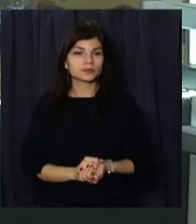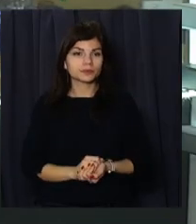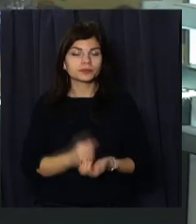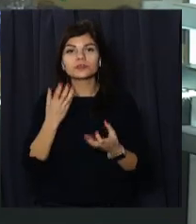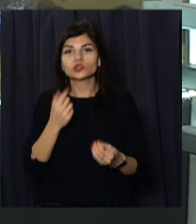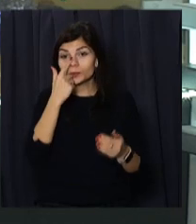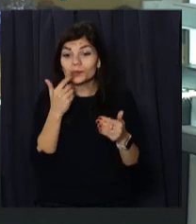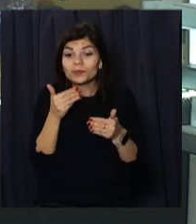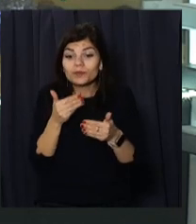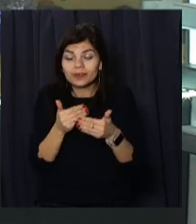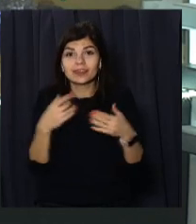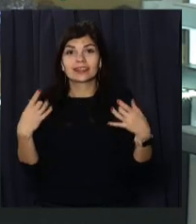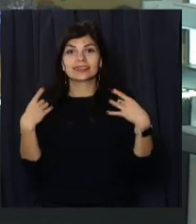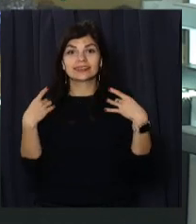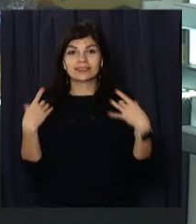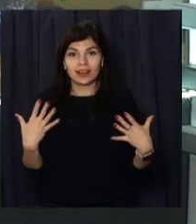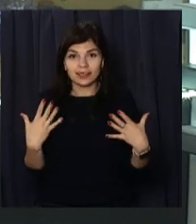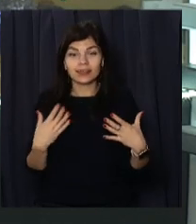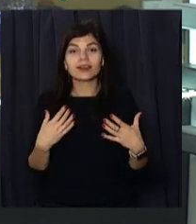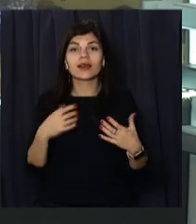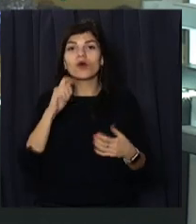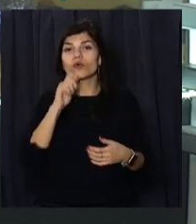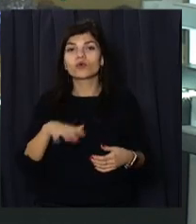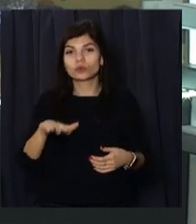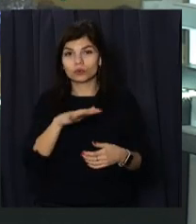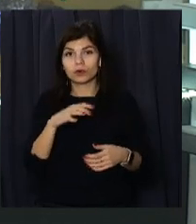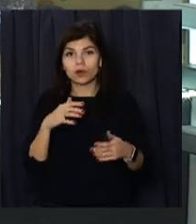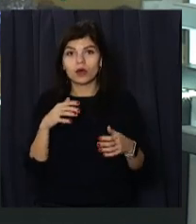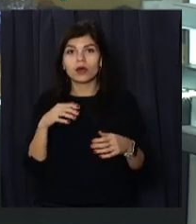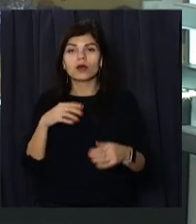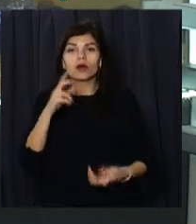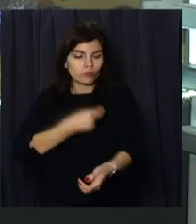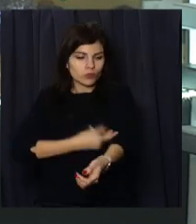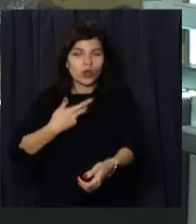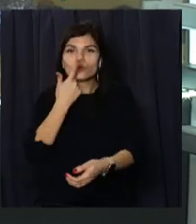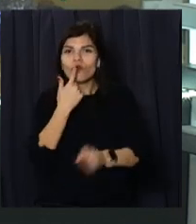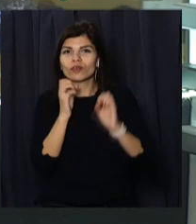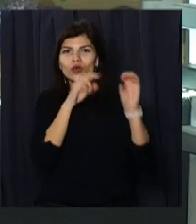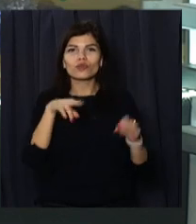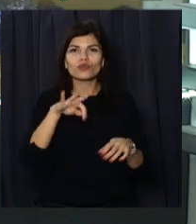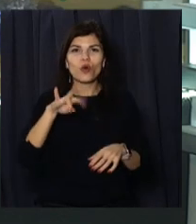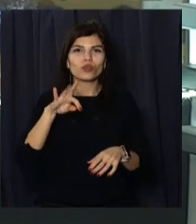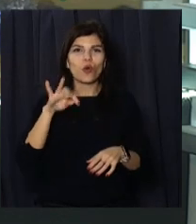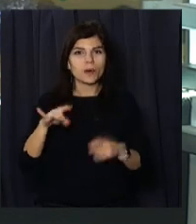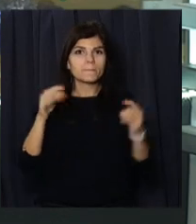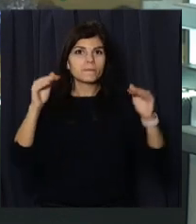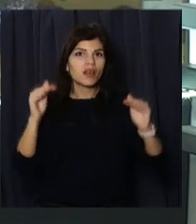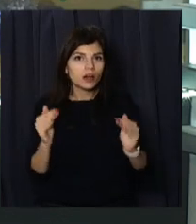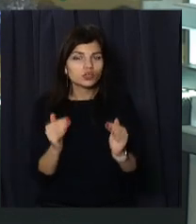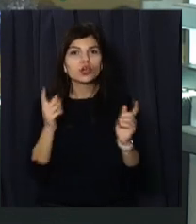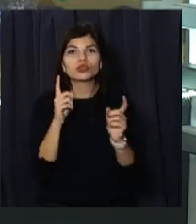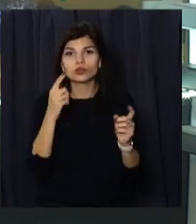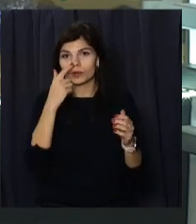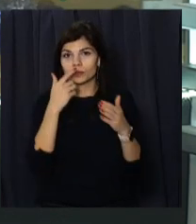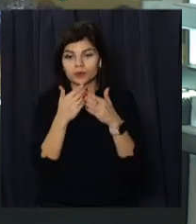до свята, то менше крові. А у Дніпрі напередодні Нового року менше донорів. Лікарі припускають, це пов'язано з тим, що перед